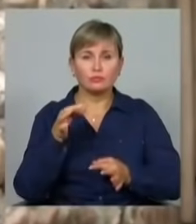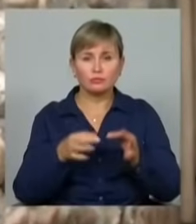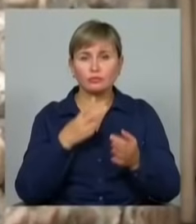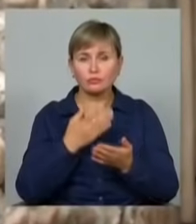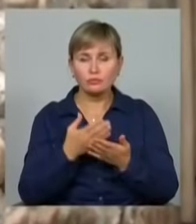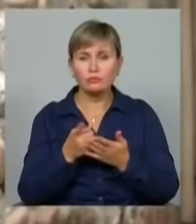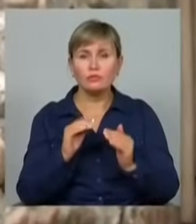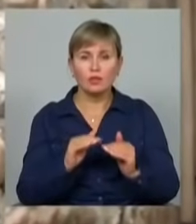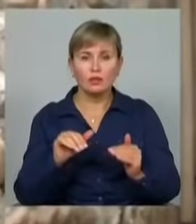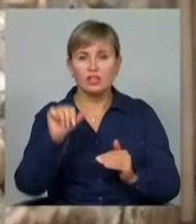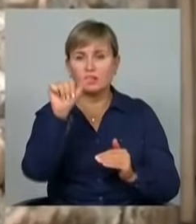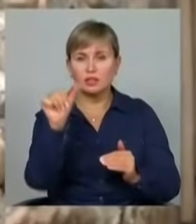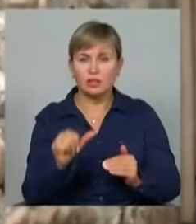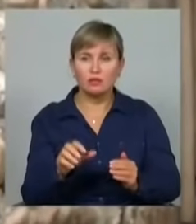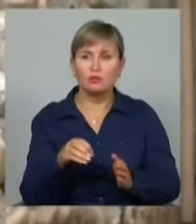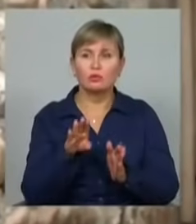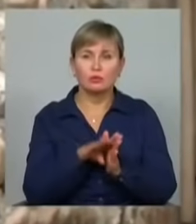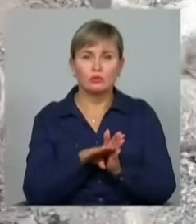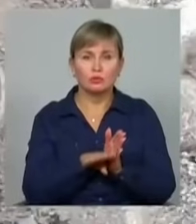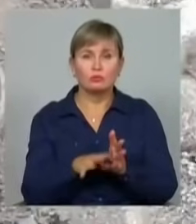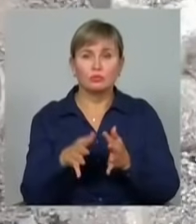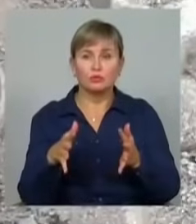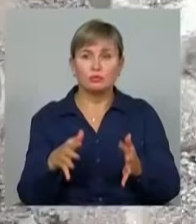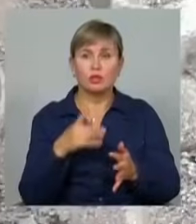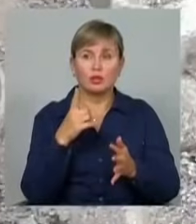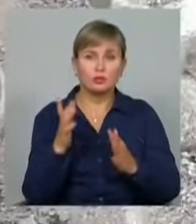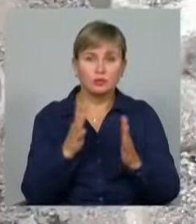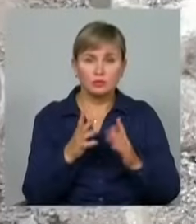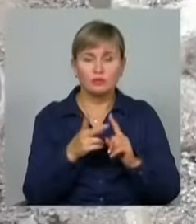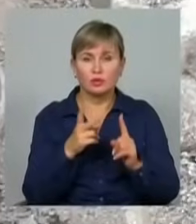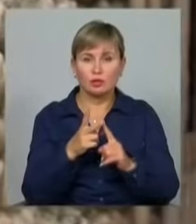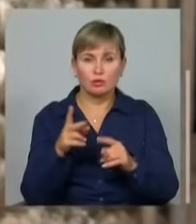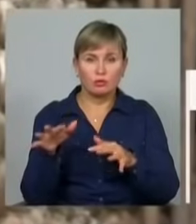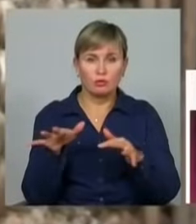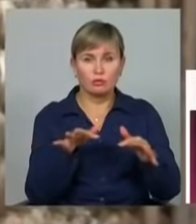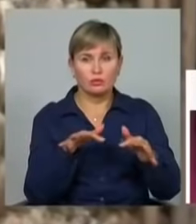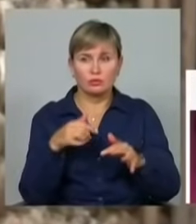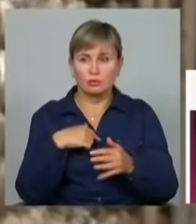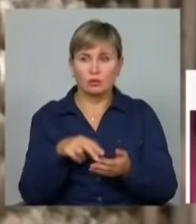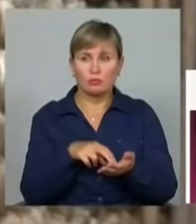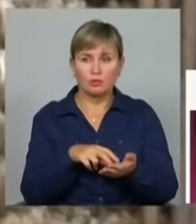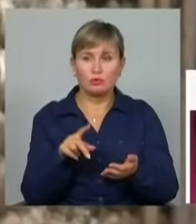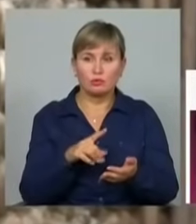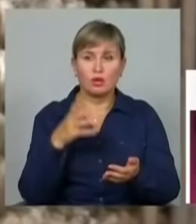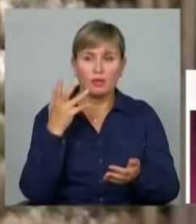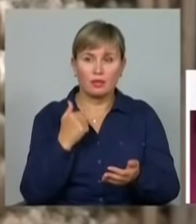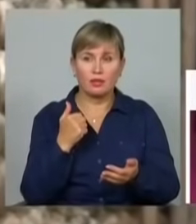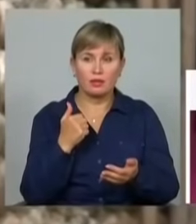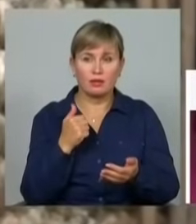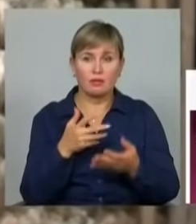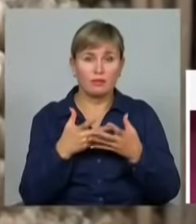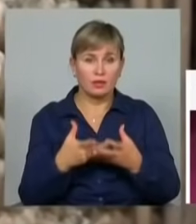что ребята трещины пошли. Потом стало все хуже, стало больше. Сначала один шатался, потом два, три. Я боюсь, что когда по